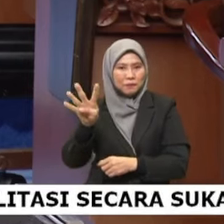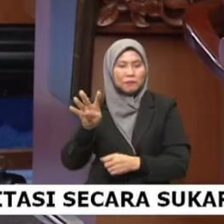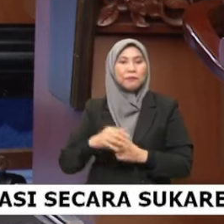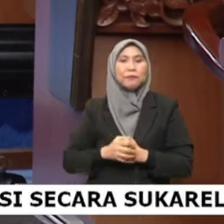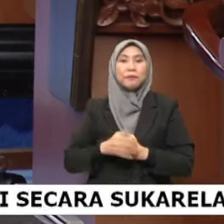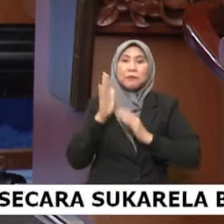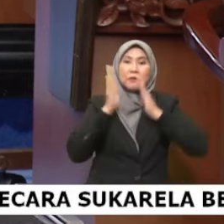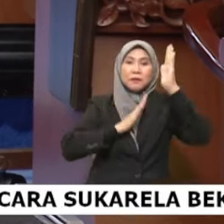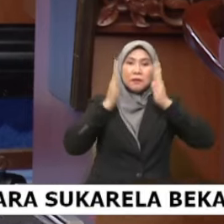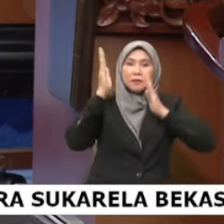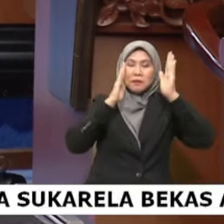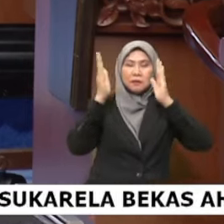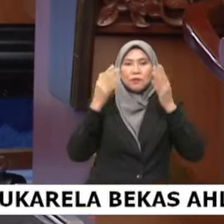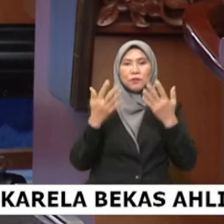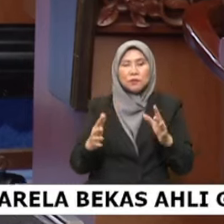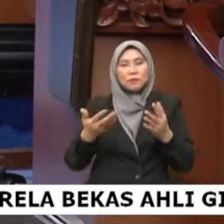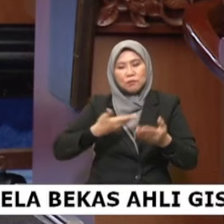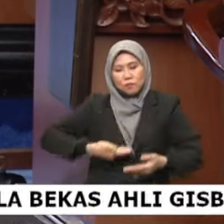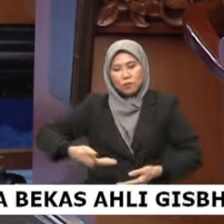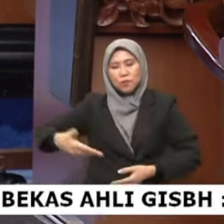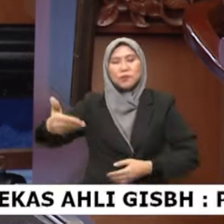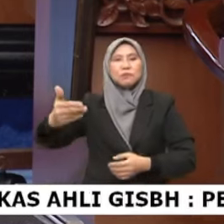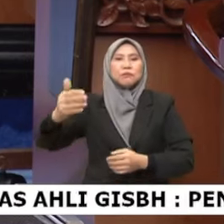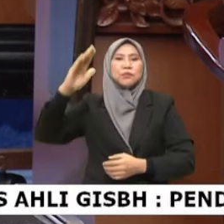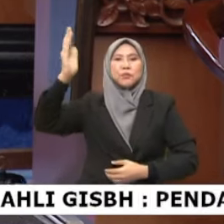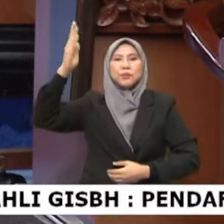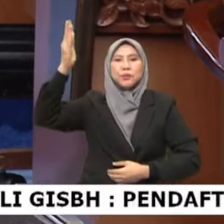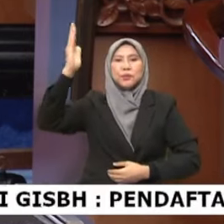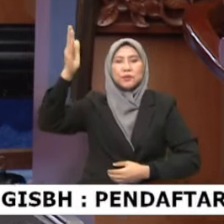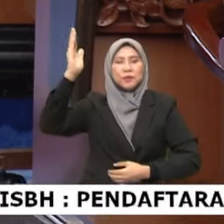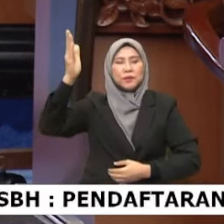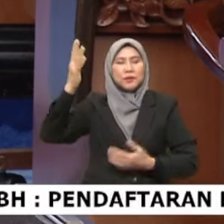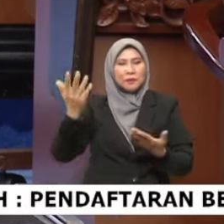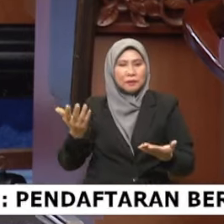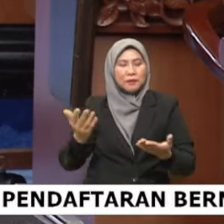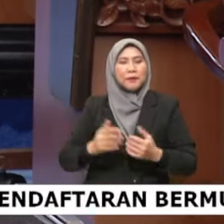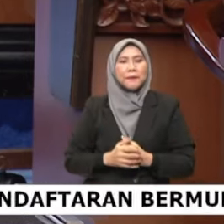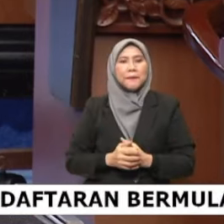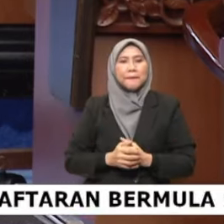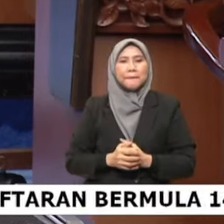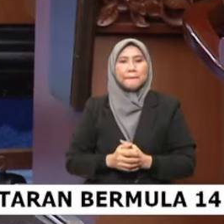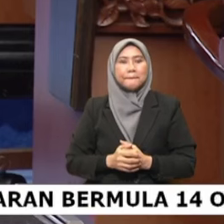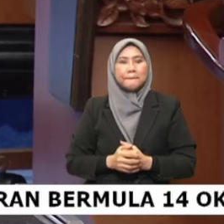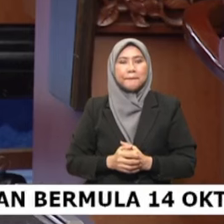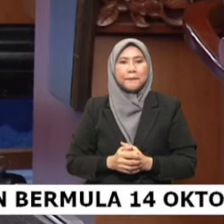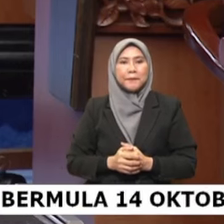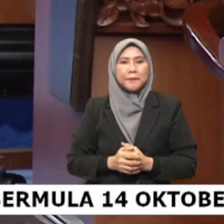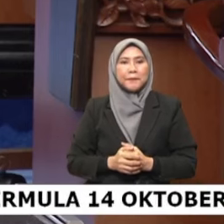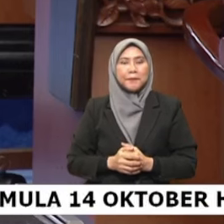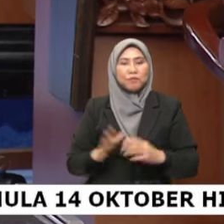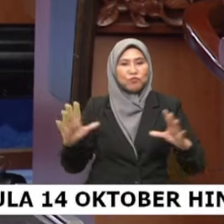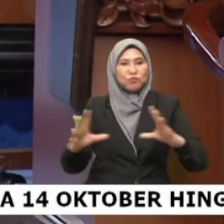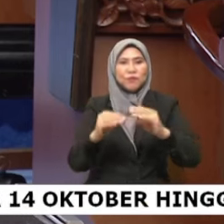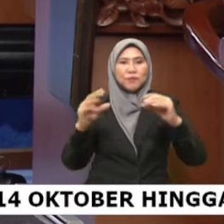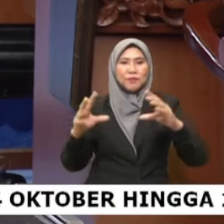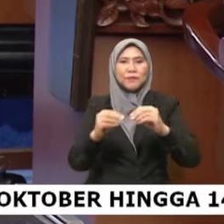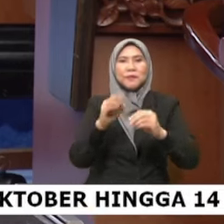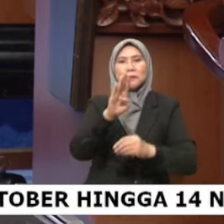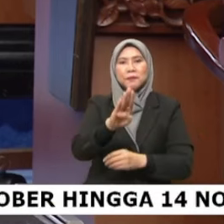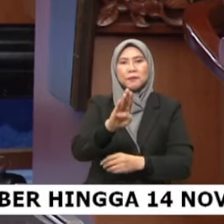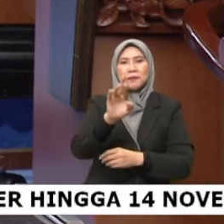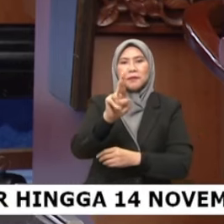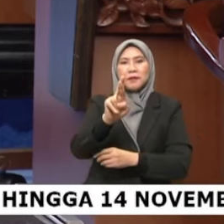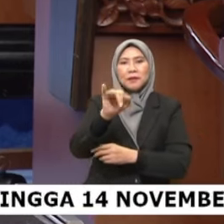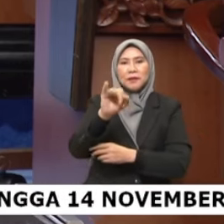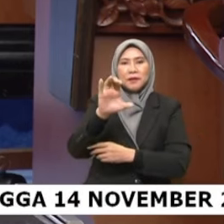itu, Malaysia telah dijemput untuk menghadiri sidang kemuncak dengan izin Heads of State and Government Meeting in the BRICS